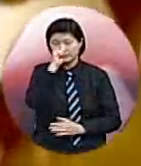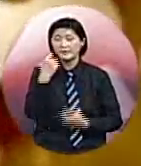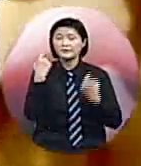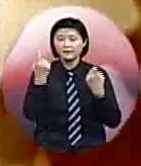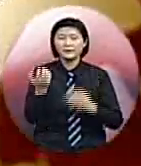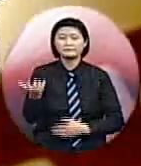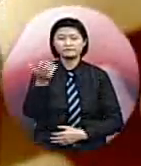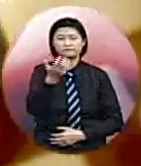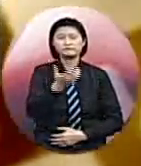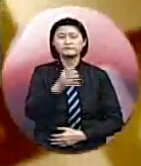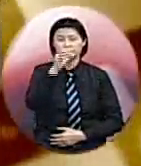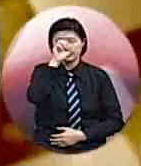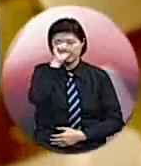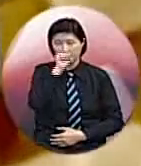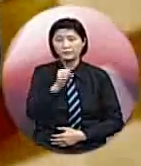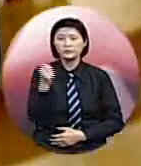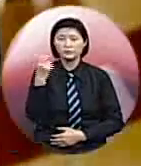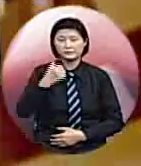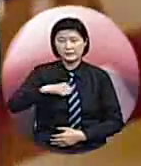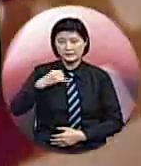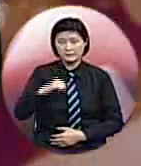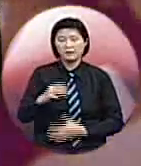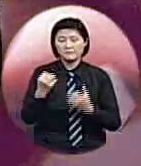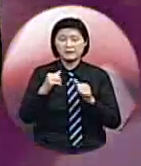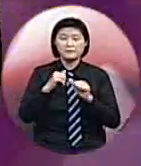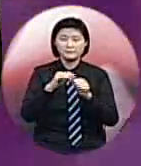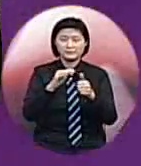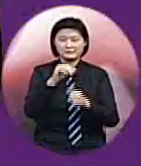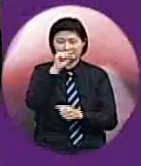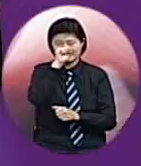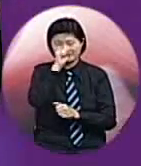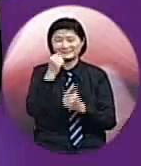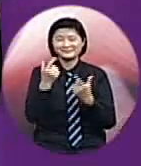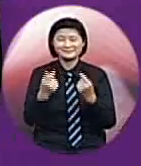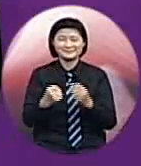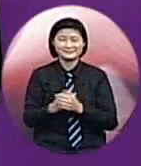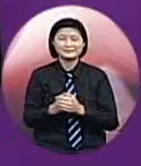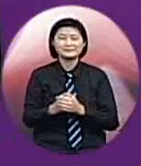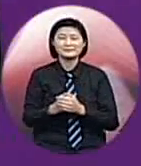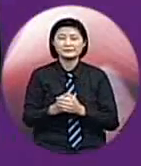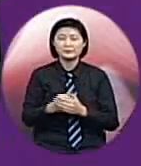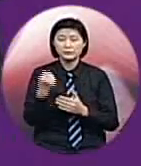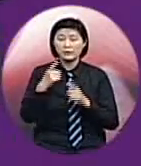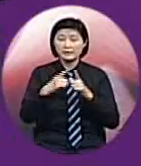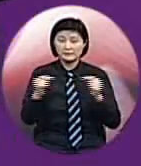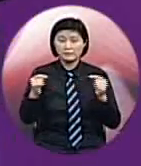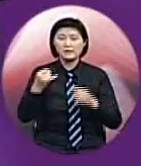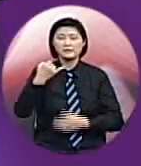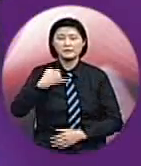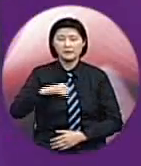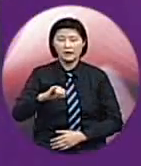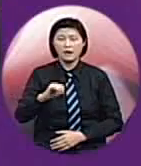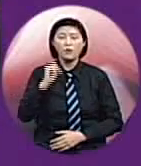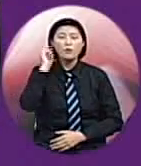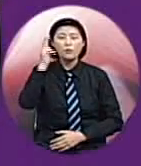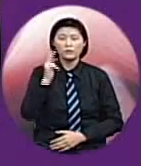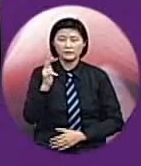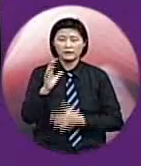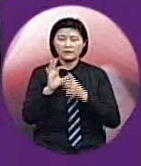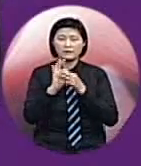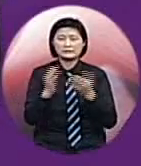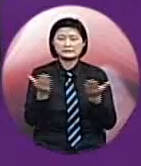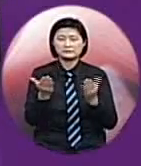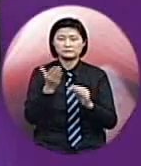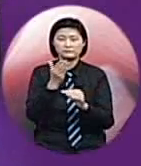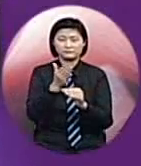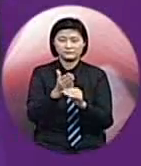많이 다니셔야 되고요. 예. 우리 자녀분들도 많이 보내주시고 해주세요. 그러니까 또 일본에 따님이 호텔 관련 일을 하고